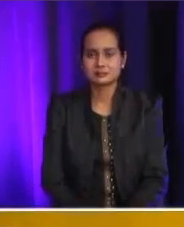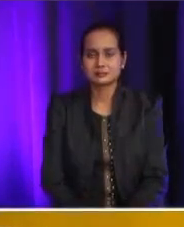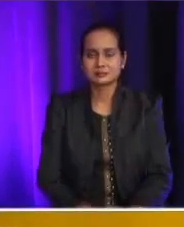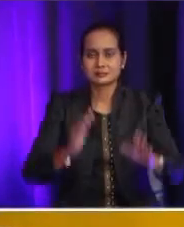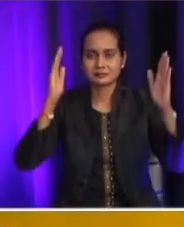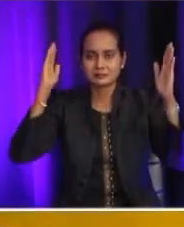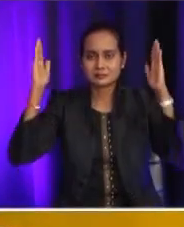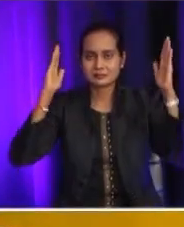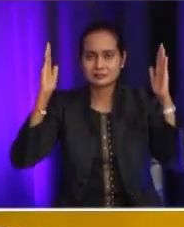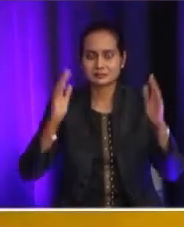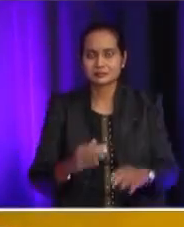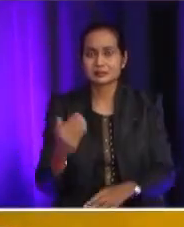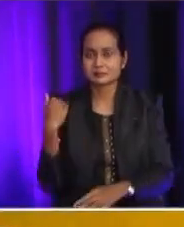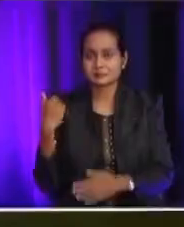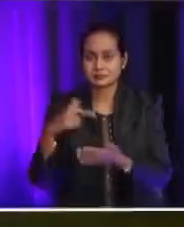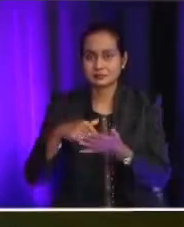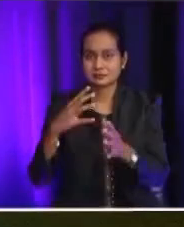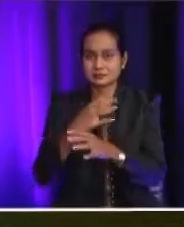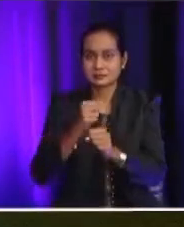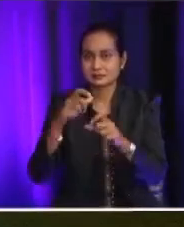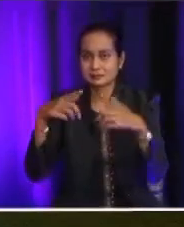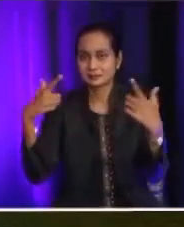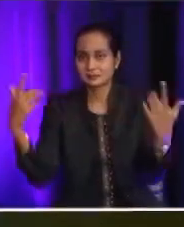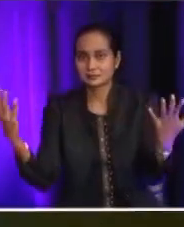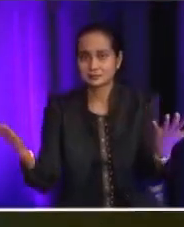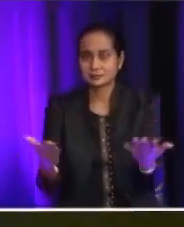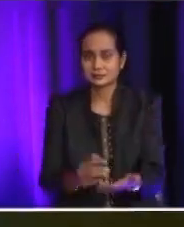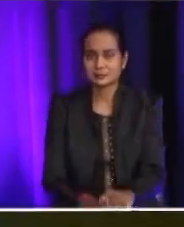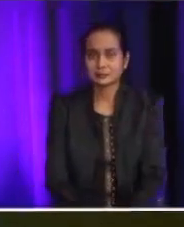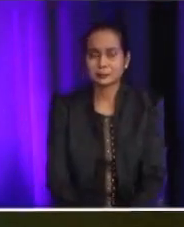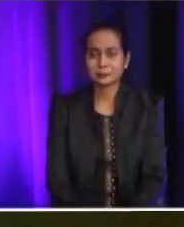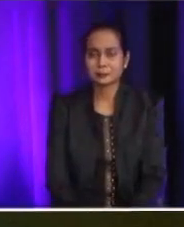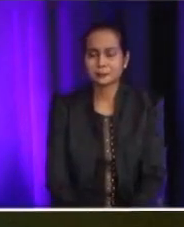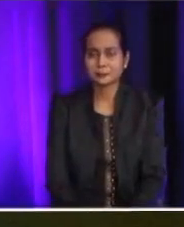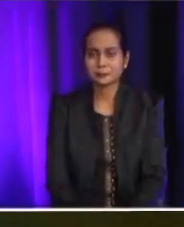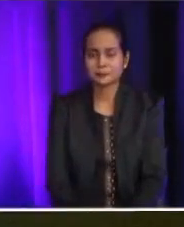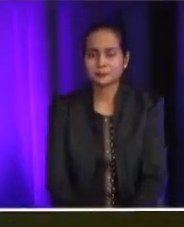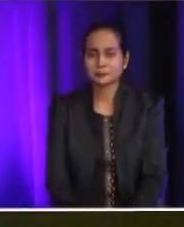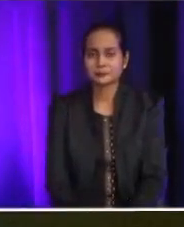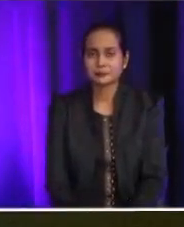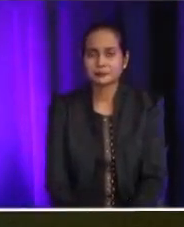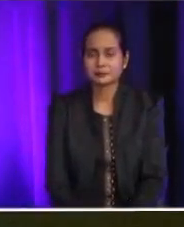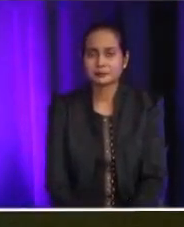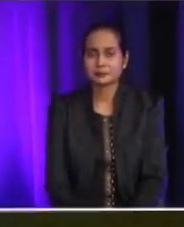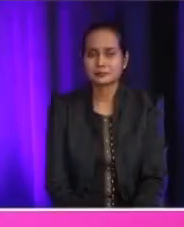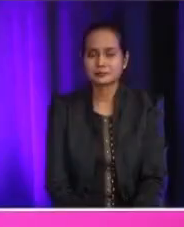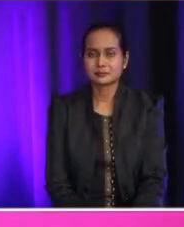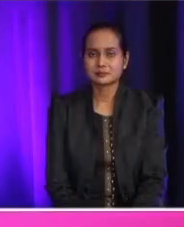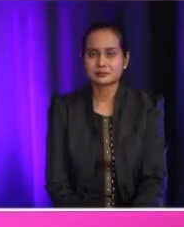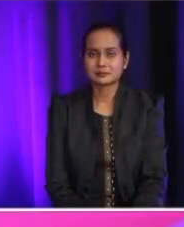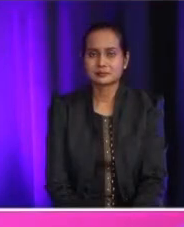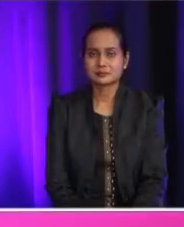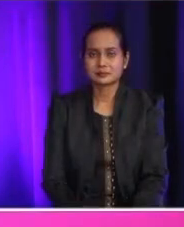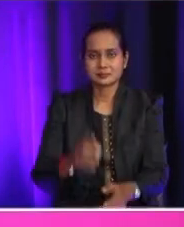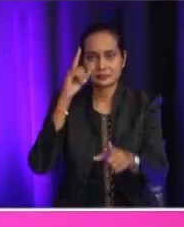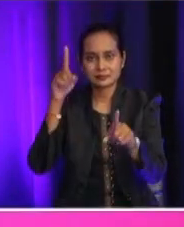Okey, ada tak lagi pandangan yang lain? Kita tanya kawan-kawan kita ya, Kemal. Baik, silakan. Ya, silakan Amna. Saya setuju